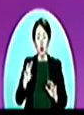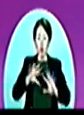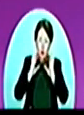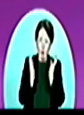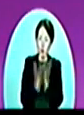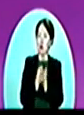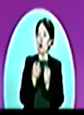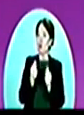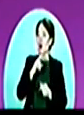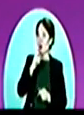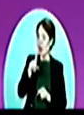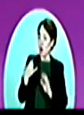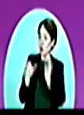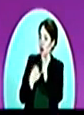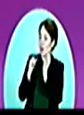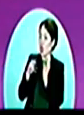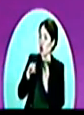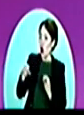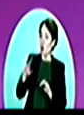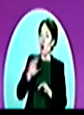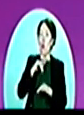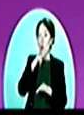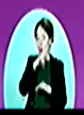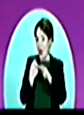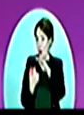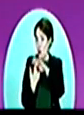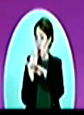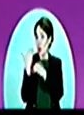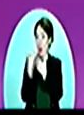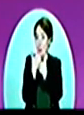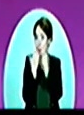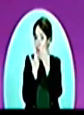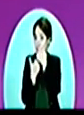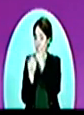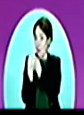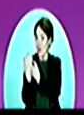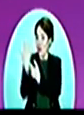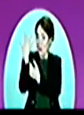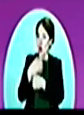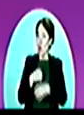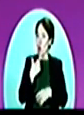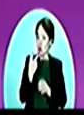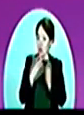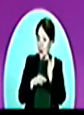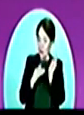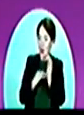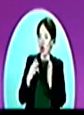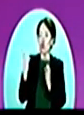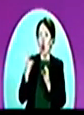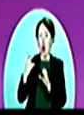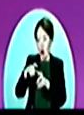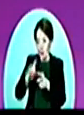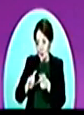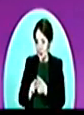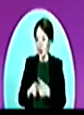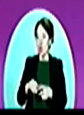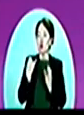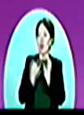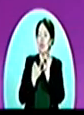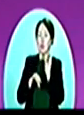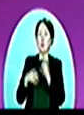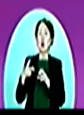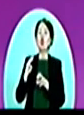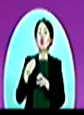дүнгээр 1.6 сая тонн улаан буудай, 390 мянган тонн хүнсний ногоо, 670 мянган тонн